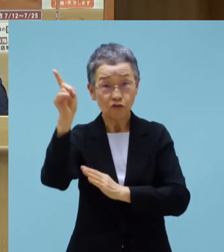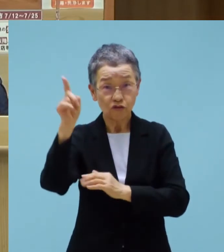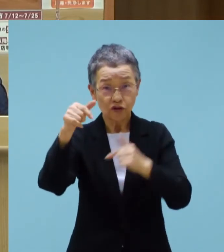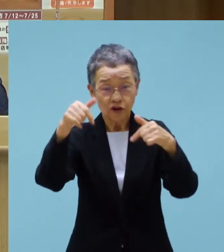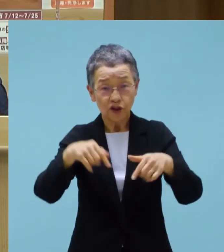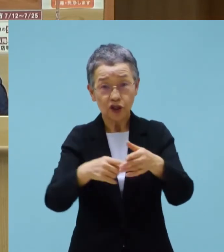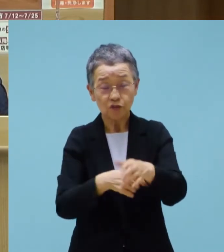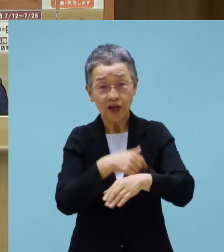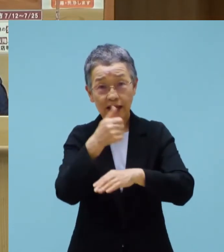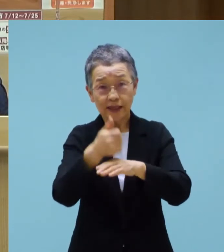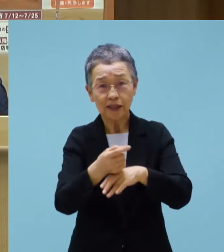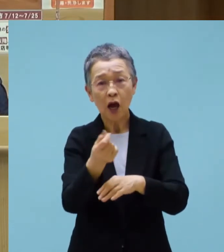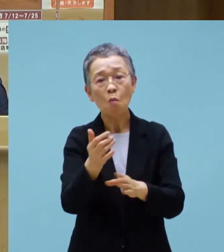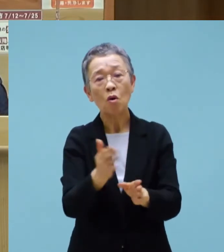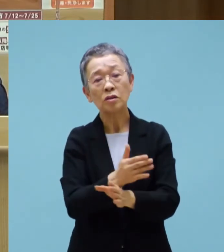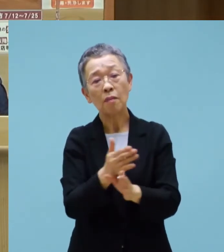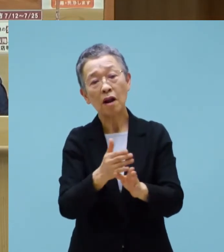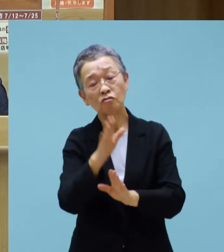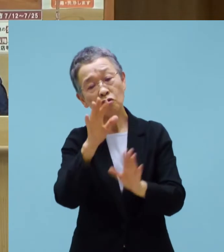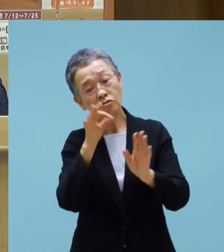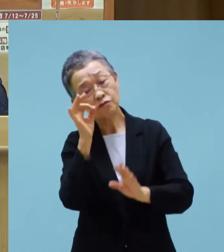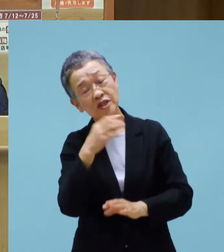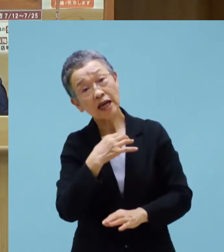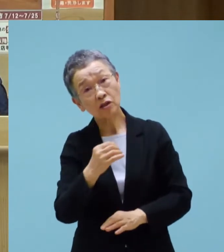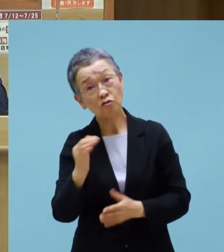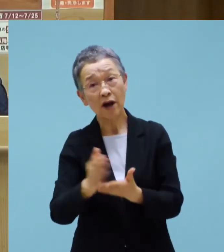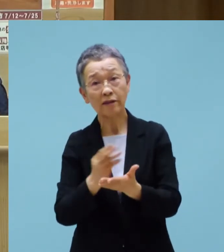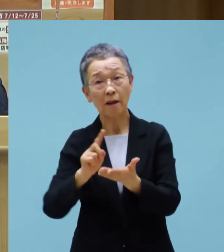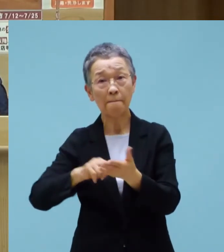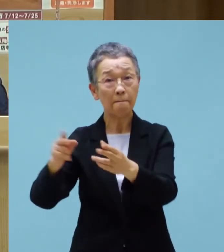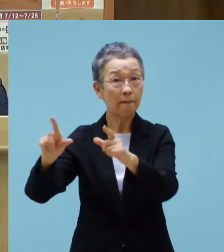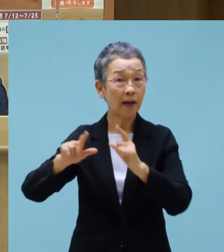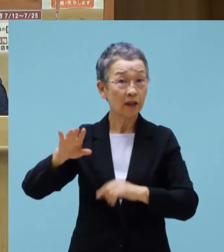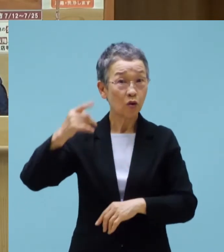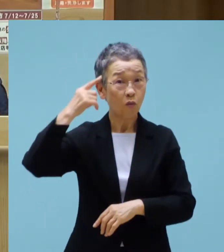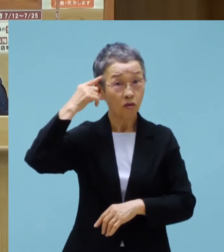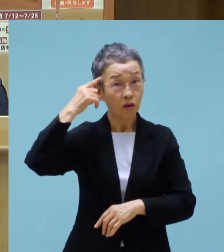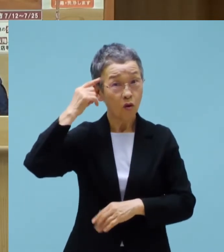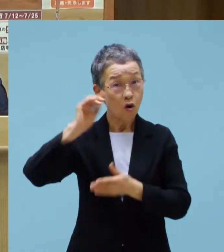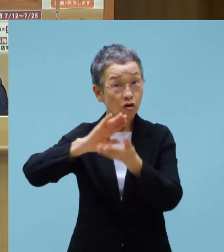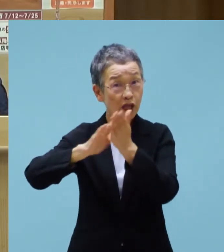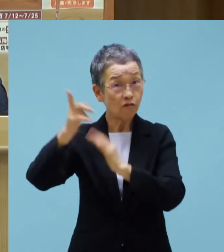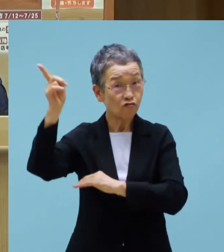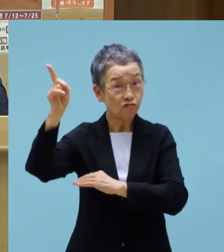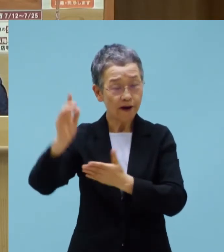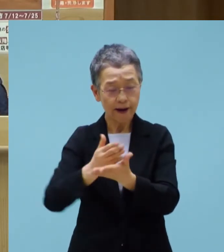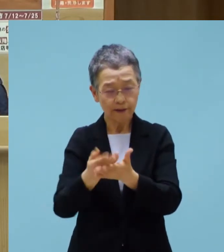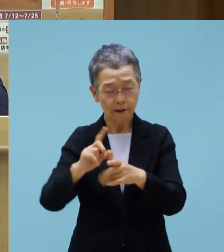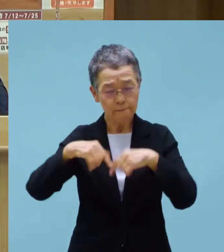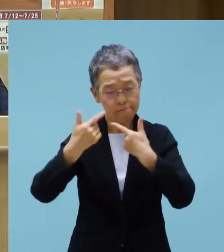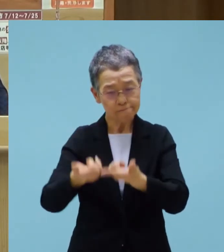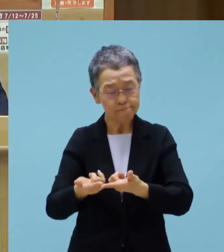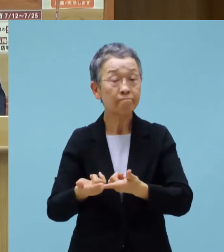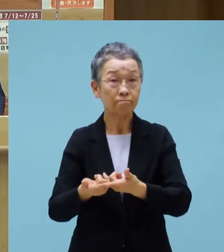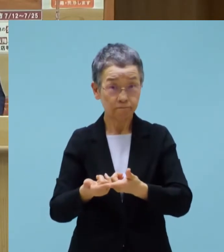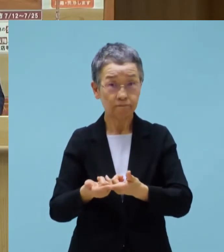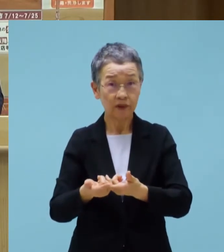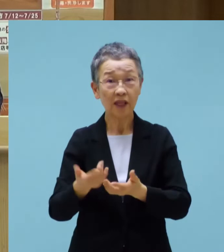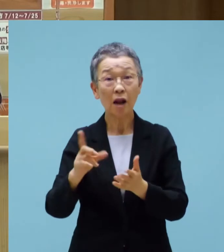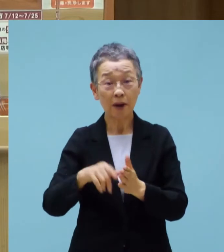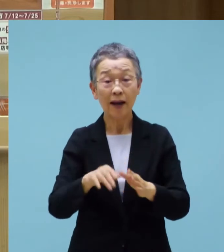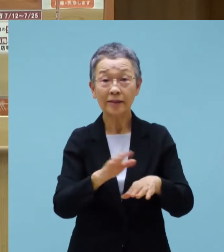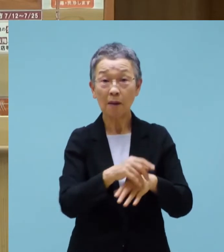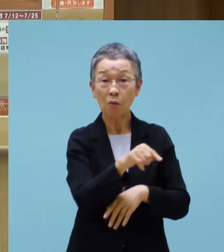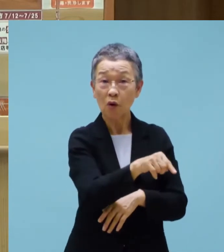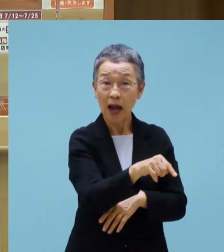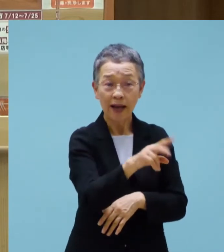たいというご判断だと思うんですけれども、政府の判断がこれ以上遅れていくとですね、場合によっては札幌が25人に